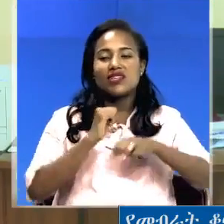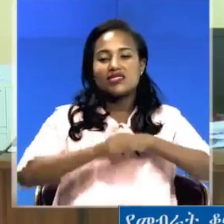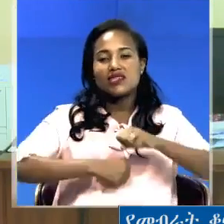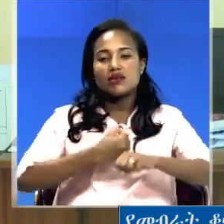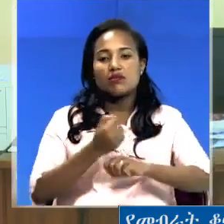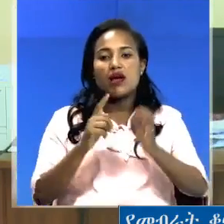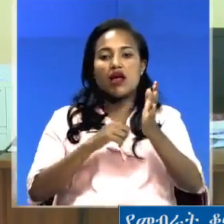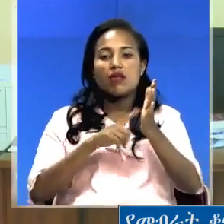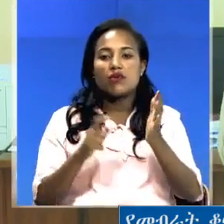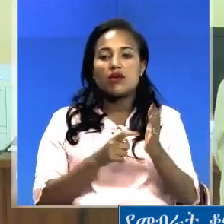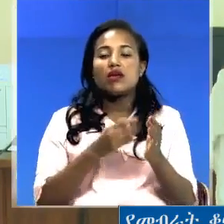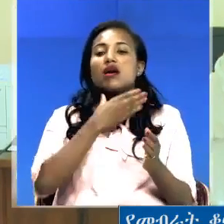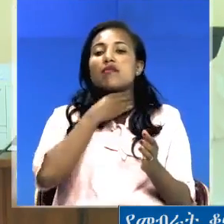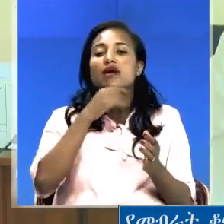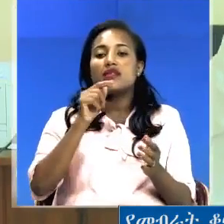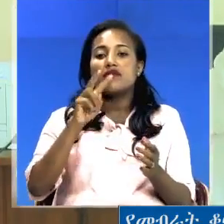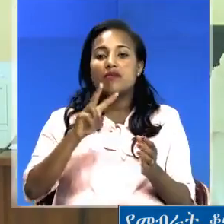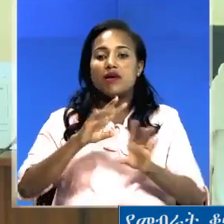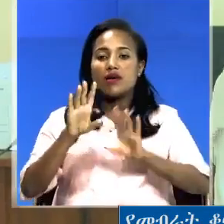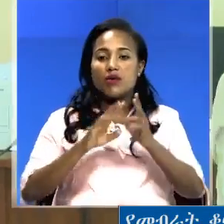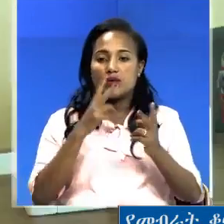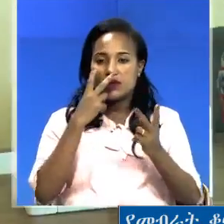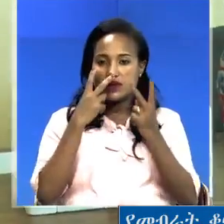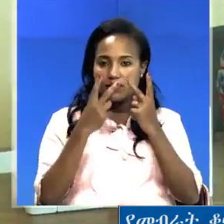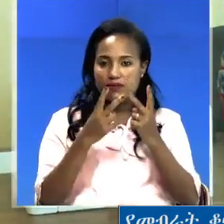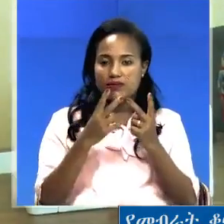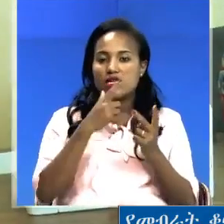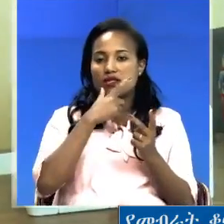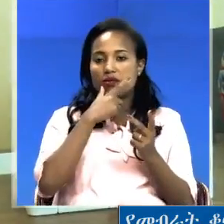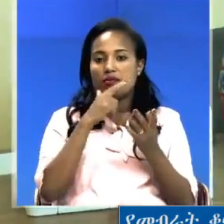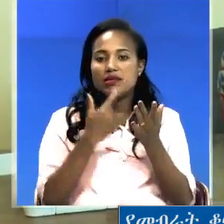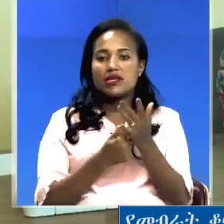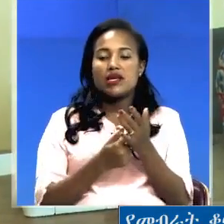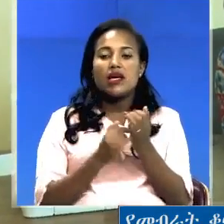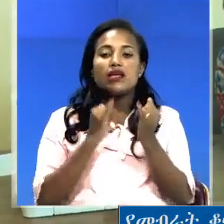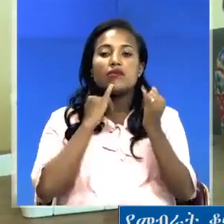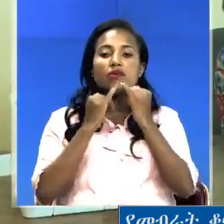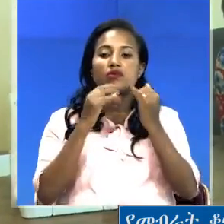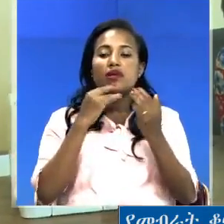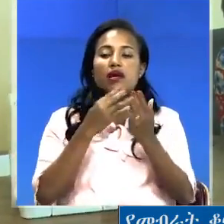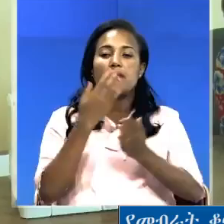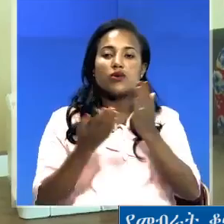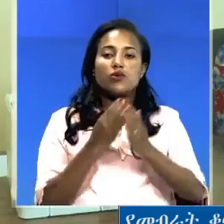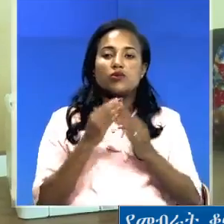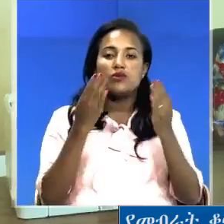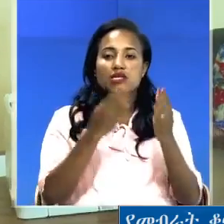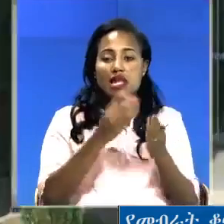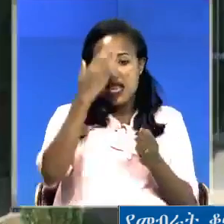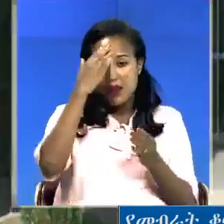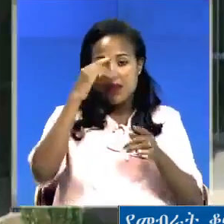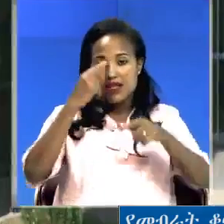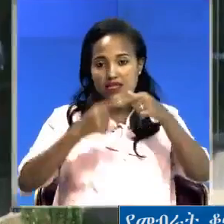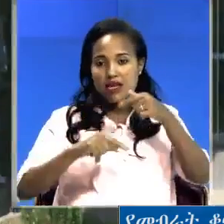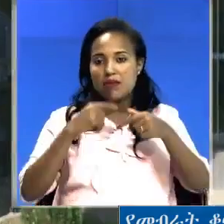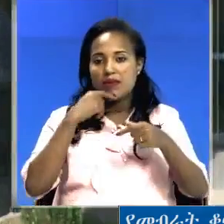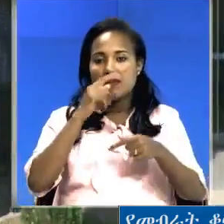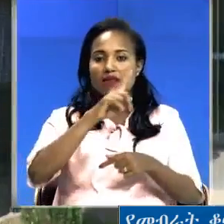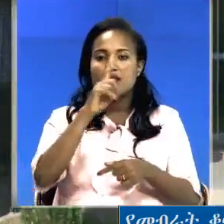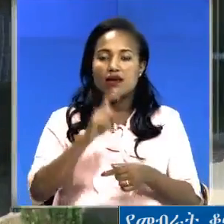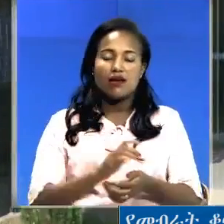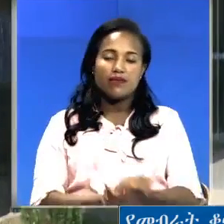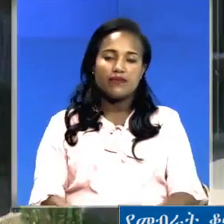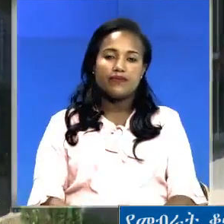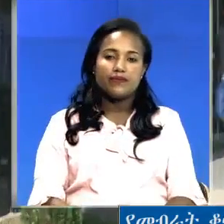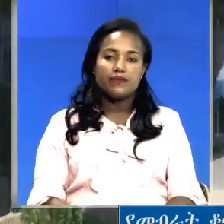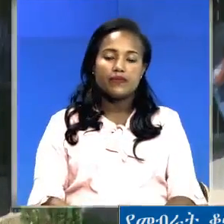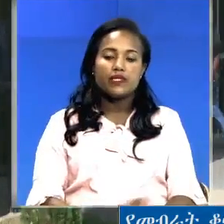እንደሆነም የአማራ ቴሌቪዥን ባደረገው ቅኝት ታዝቧል። በዚህም ለደንበኞች መልካም አገልግሎት መስጠት ለምን አልተቻለም የሚል ጥያቄንን ማስተናል።